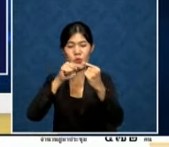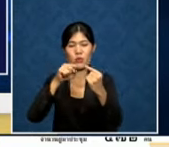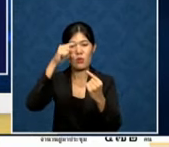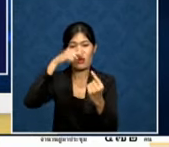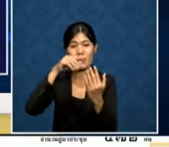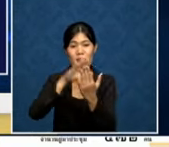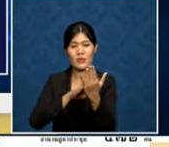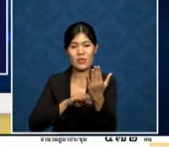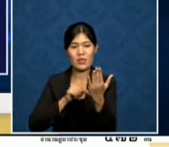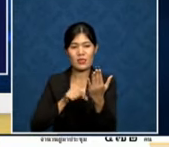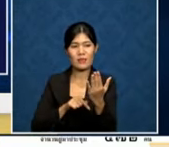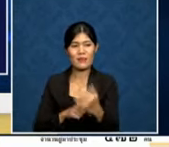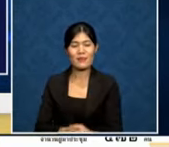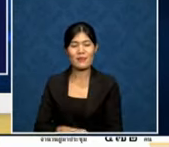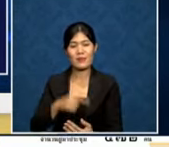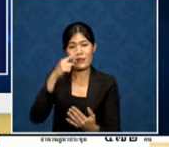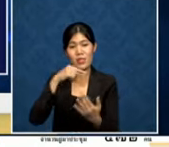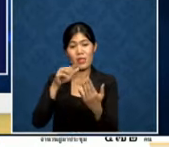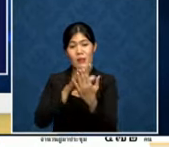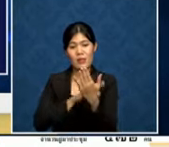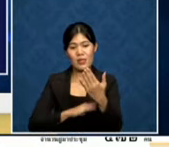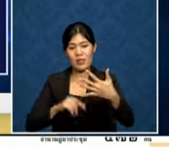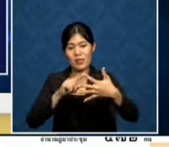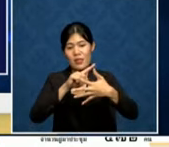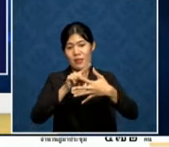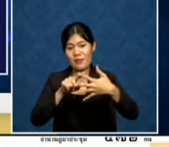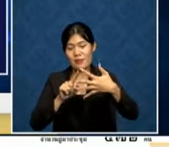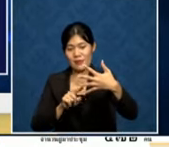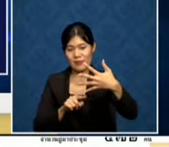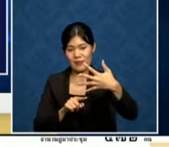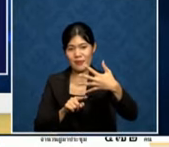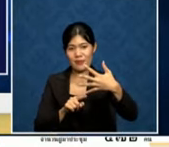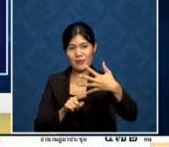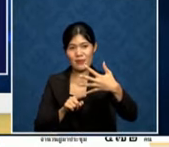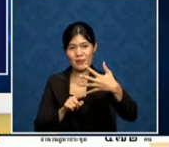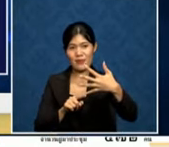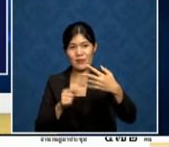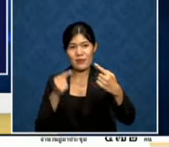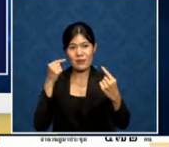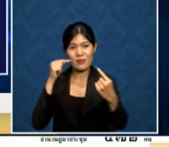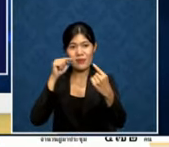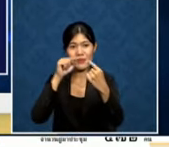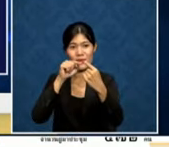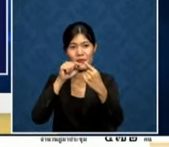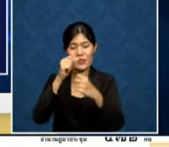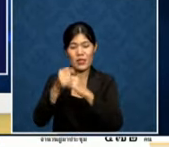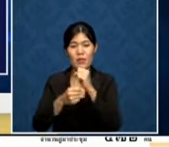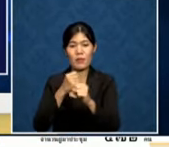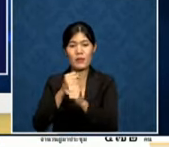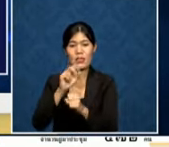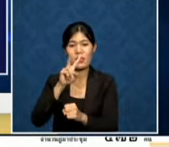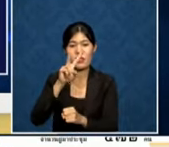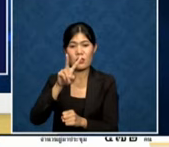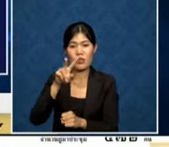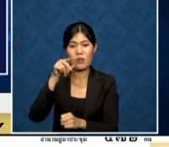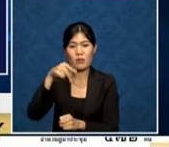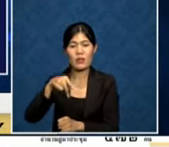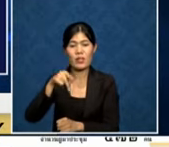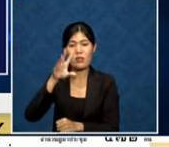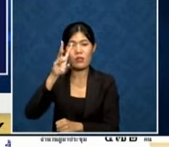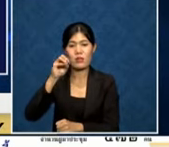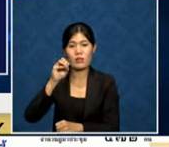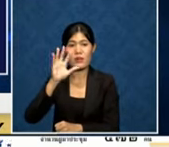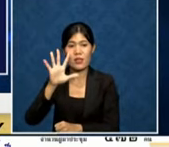ไทยเป็นประเทศเดียวใน 5ประเทศที่มีการตั้งเป้าหมายในที่โลกไว้ที่ปี 2050ไว้ที่ปี 2065